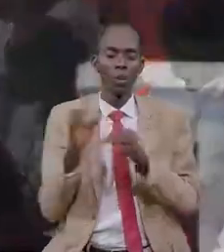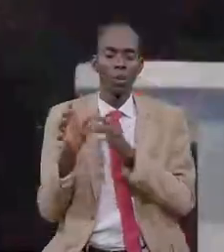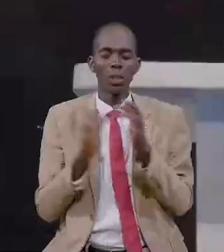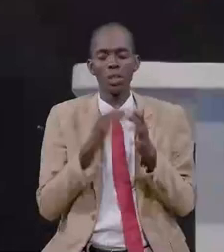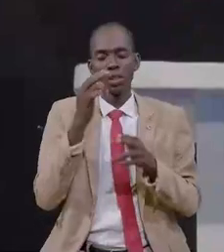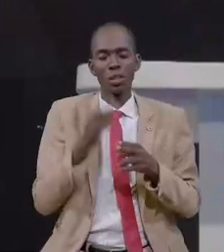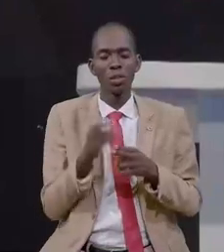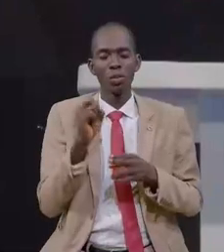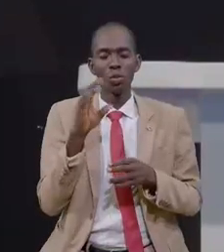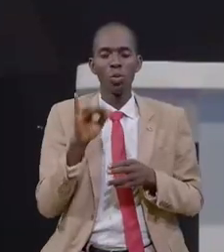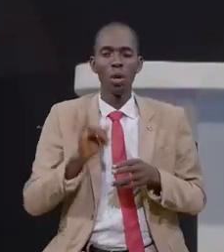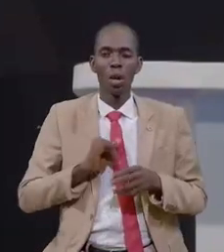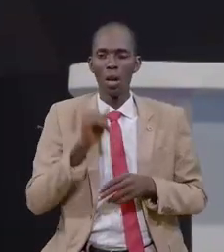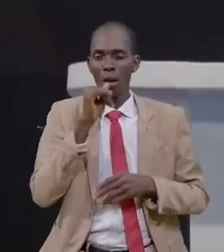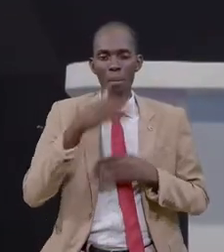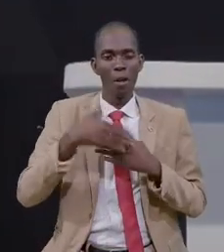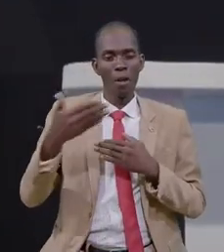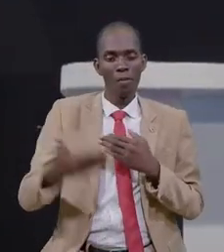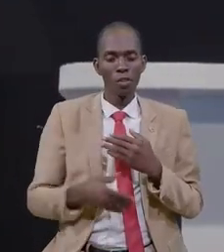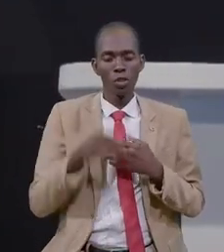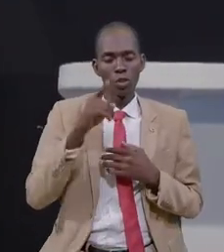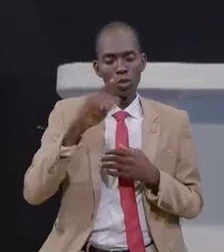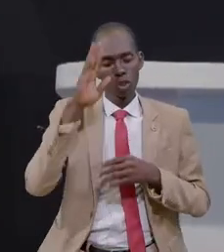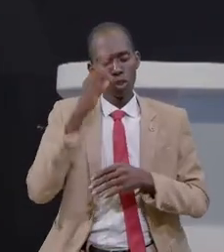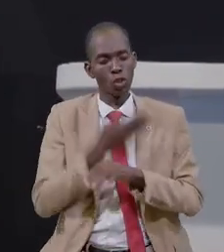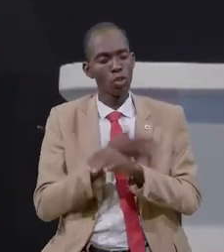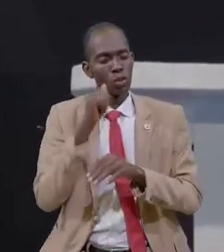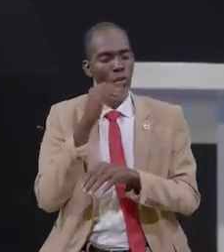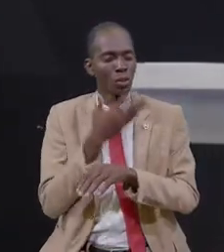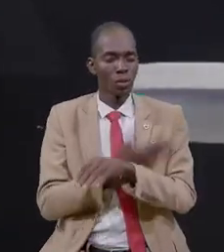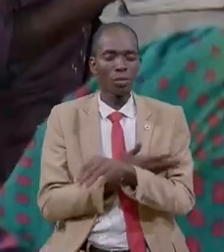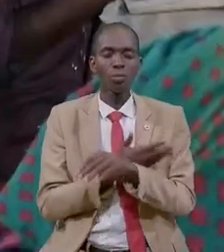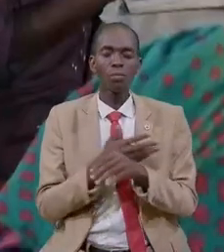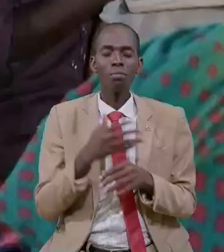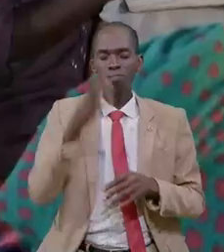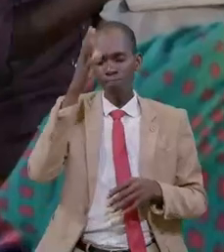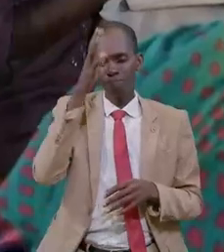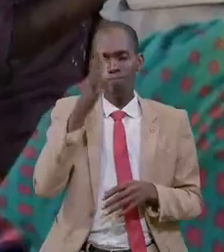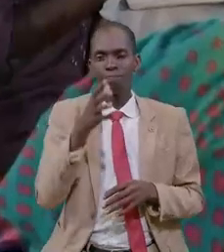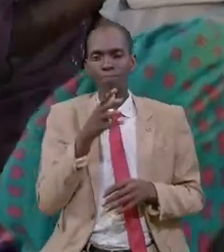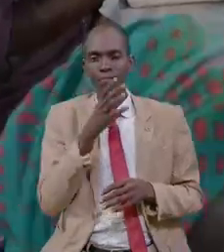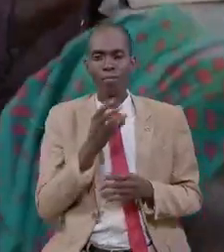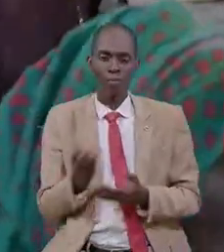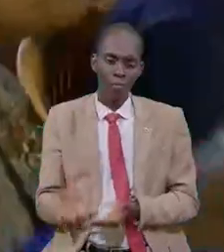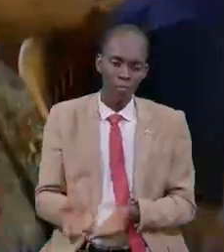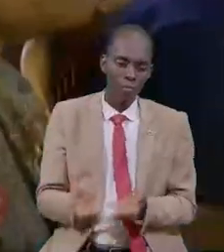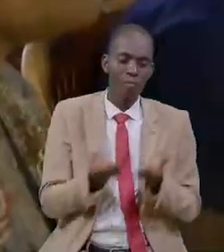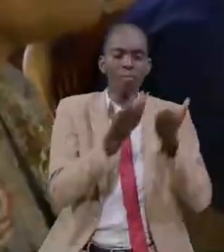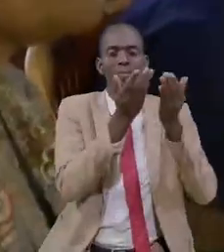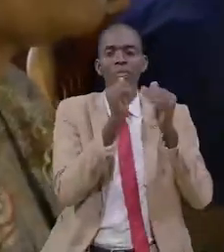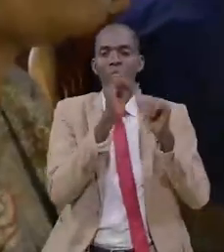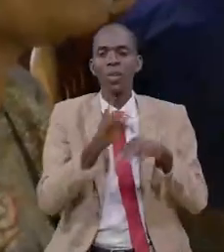Alors je t'invite, mon fils, ma fille, frères et sœurs, papa, maman, portez,